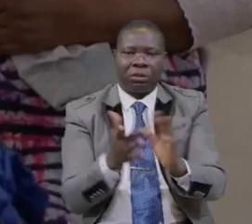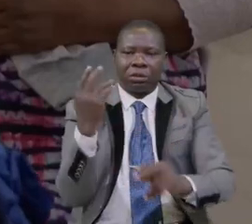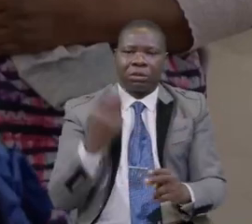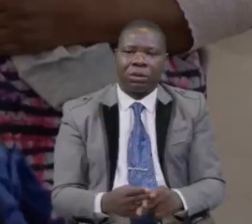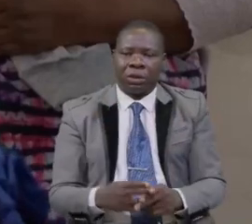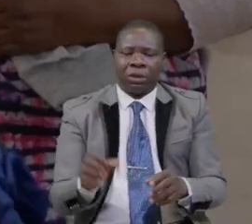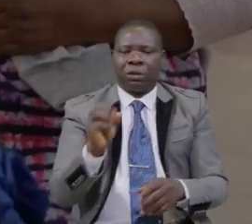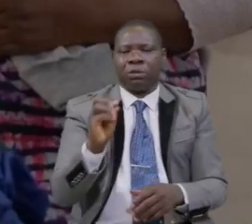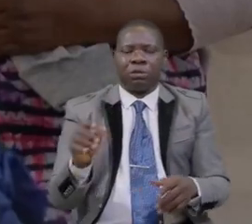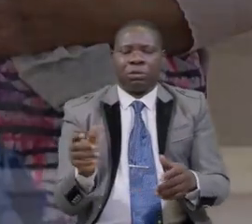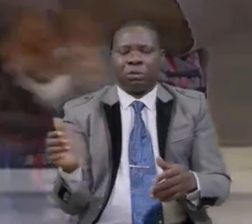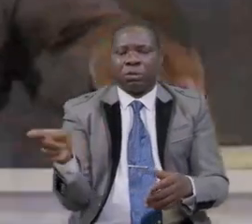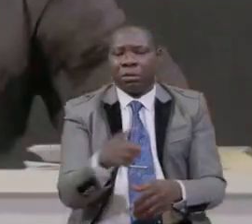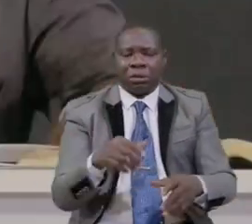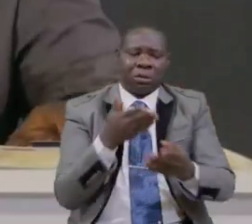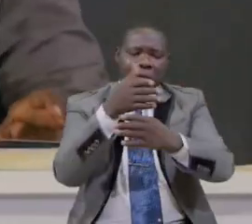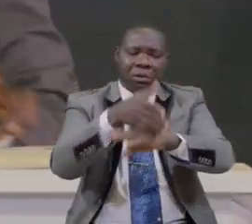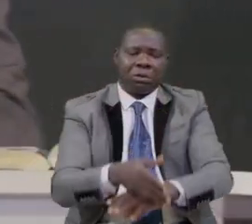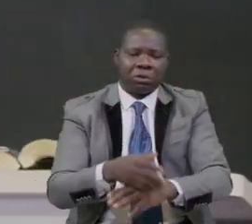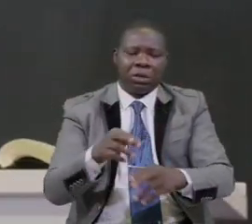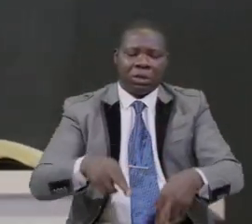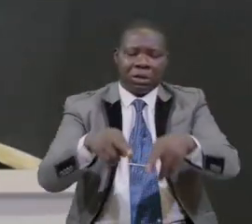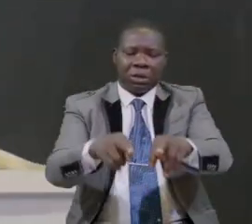Ils ont traversé le Jourdain.